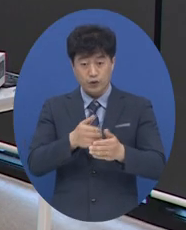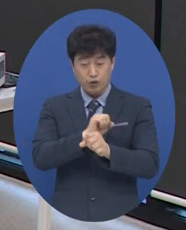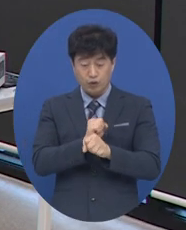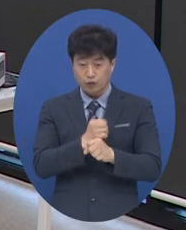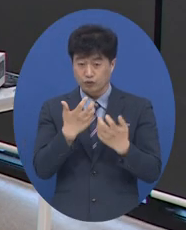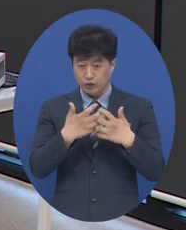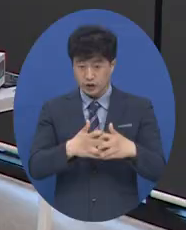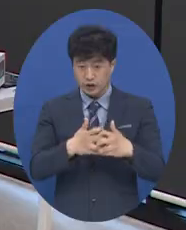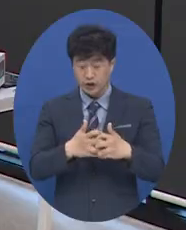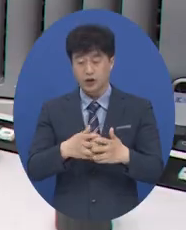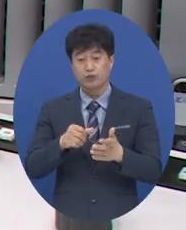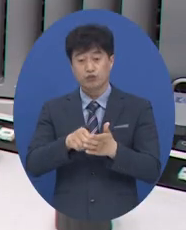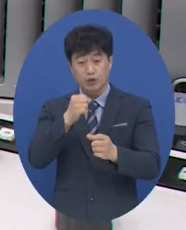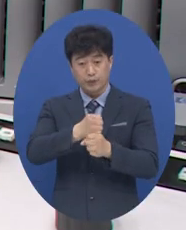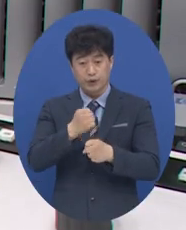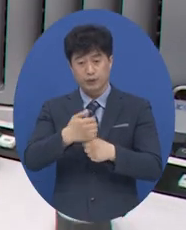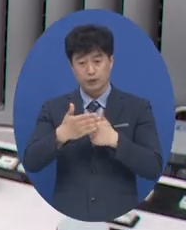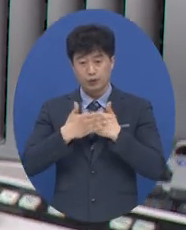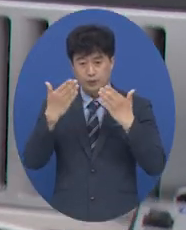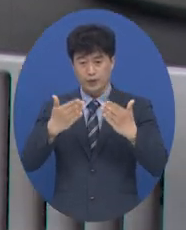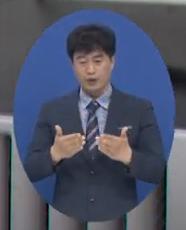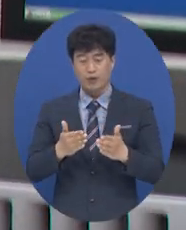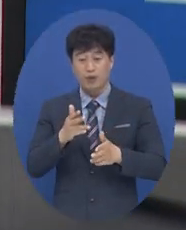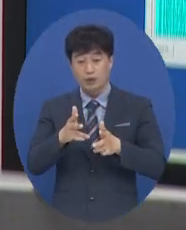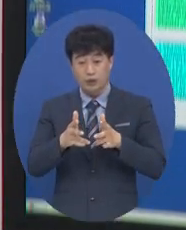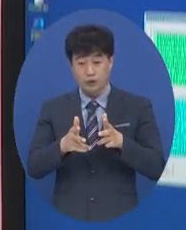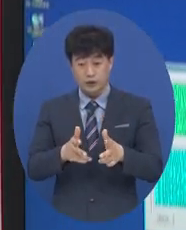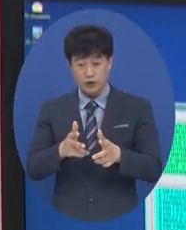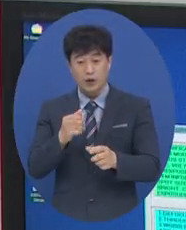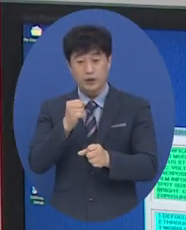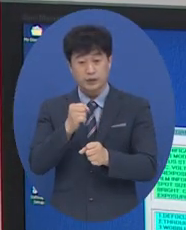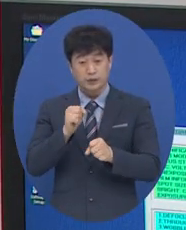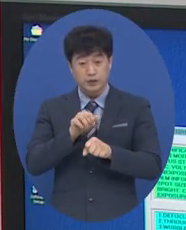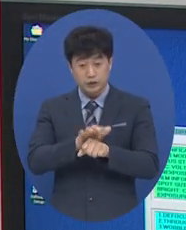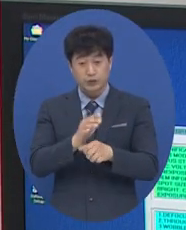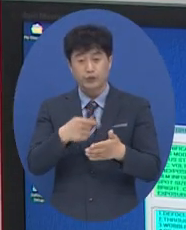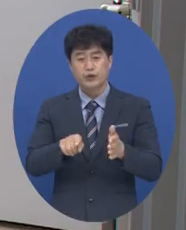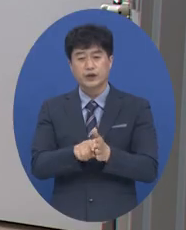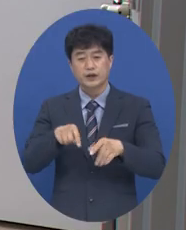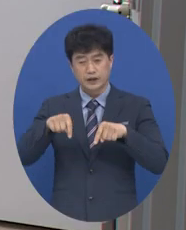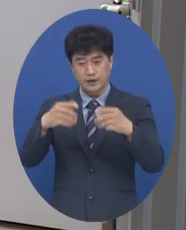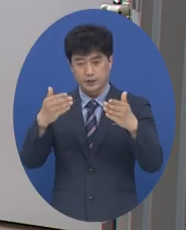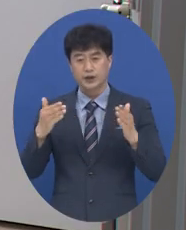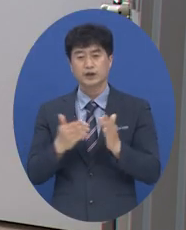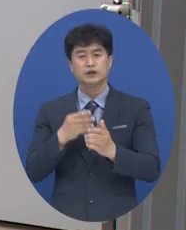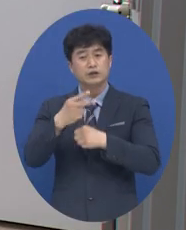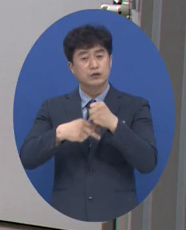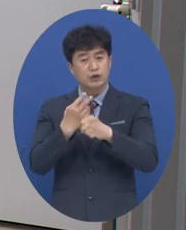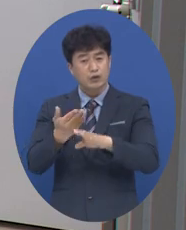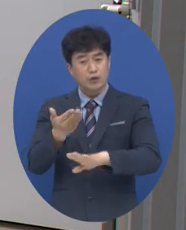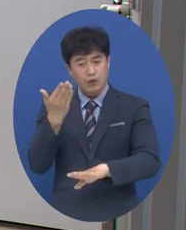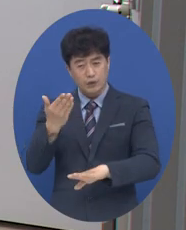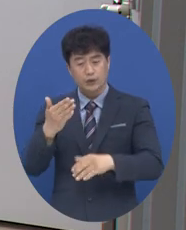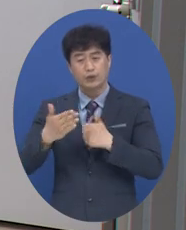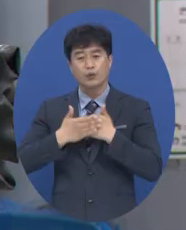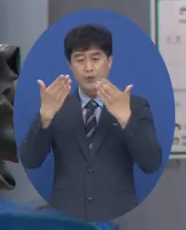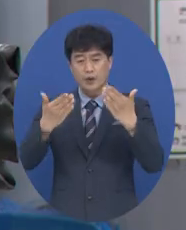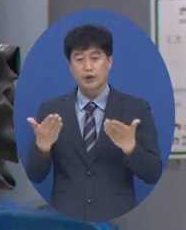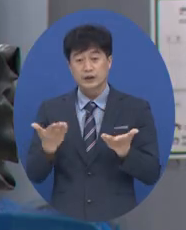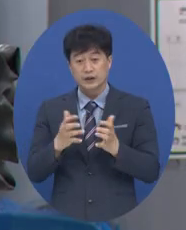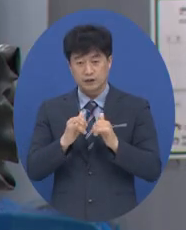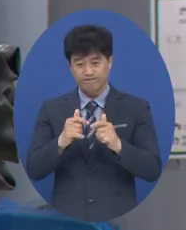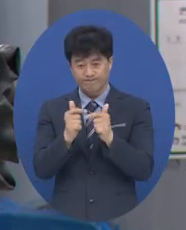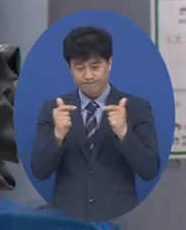장비와 시제품 제작을 지원받고 제품 사업화를 위한 컨설팅을 받았습니다. 2년 넘게 도움받으며 직원 수가